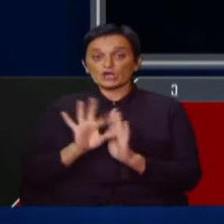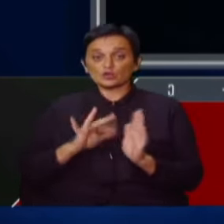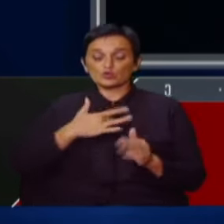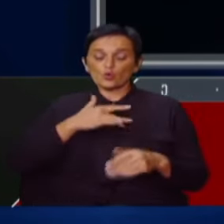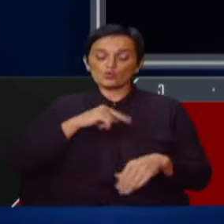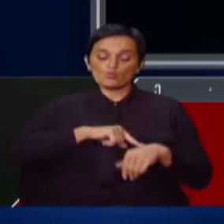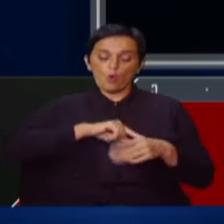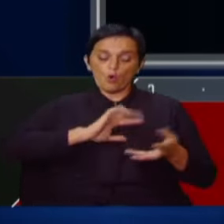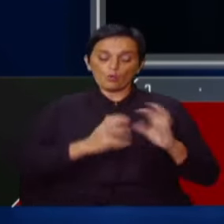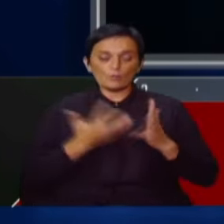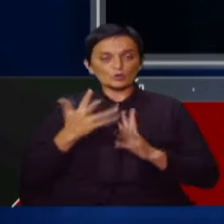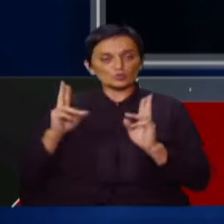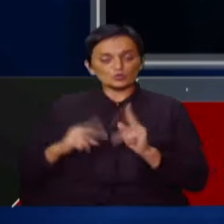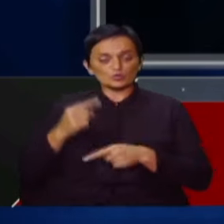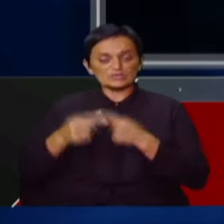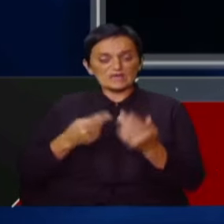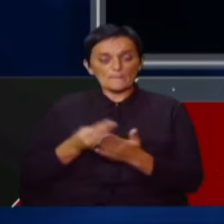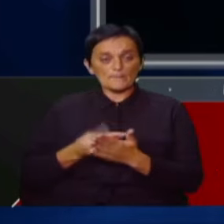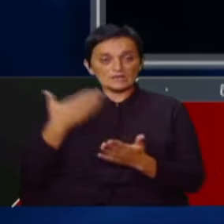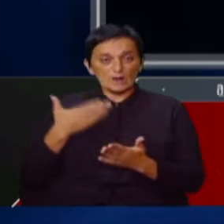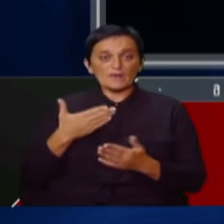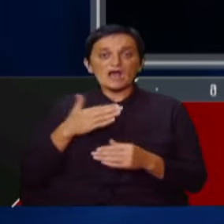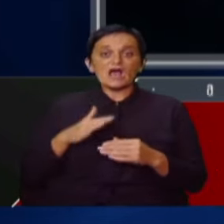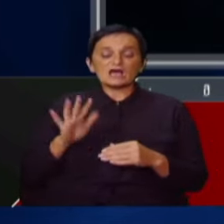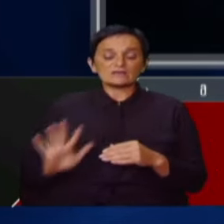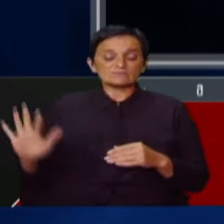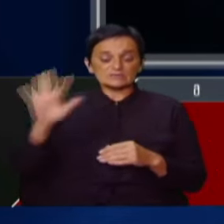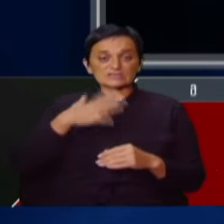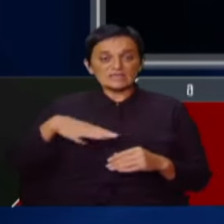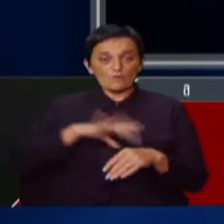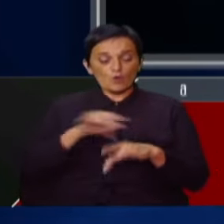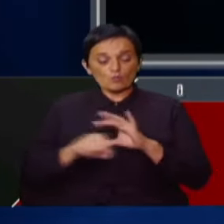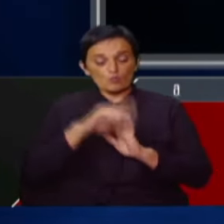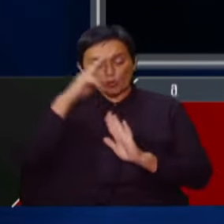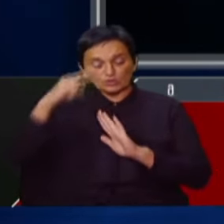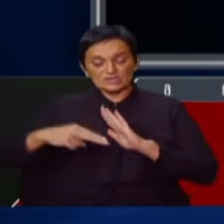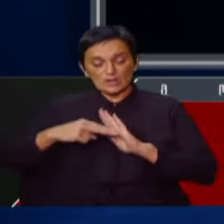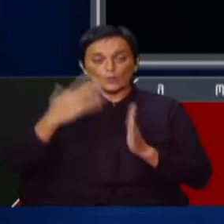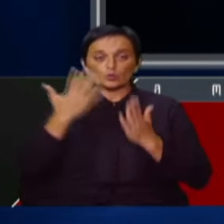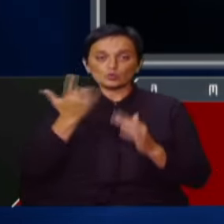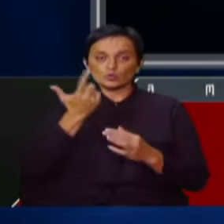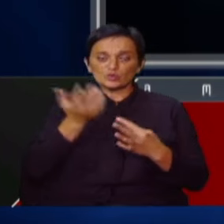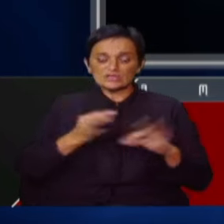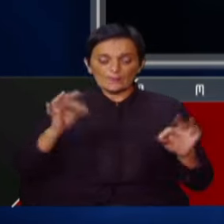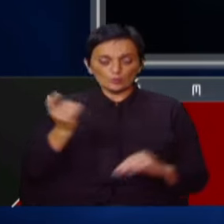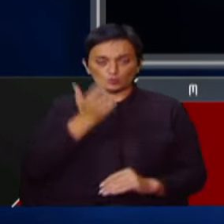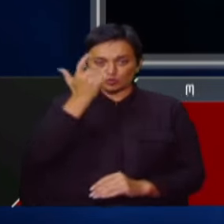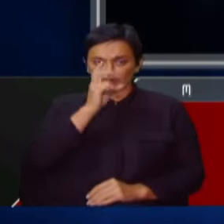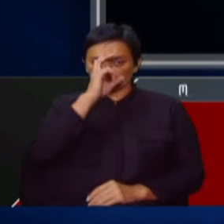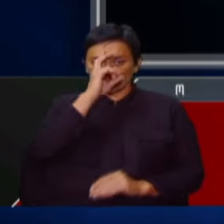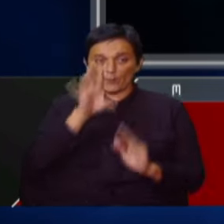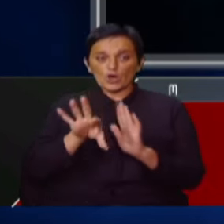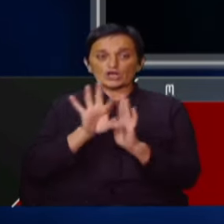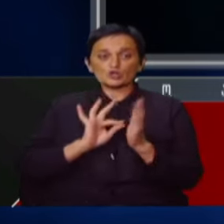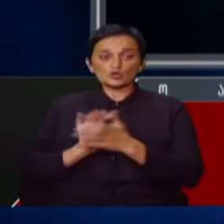მორალურ დეგრადაციას თუ ირჩევს ტრადიციულ ფასეულობებს, ირჩევს გარე ძალებზე საქართველოს მონურ დამოკიდებულებას თუ ირჩევს დამოუკიდებელ და სუვერენულ სახელმწიფოს,